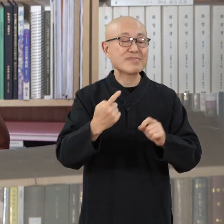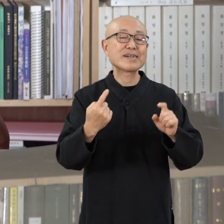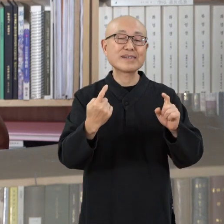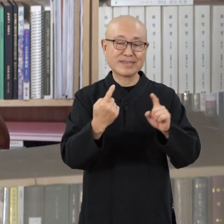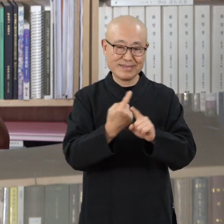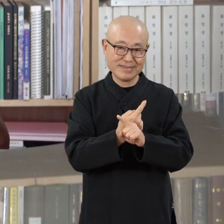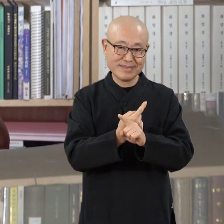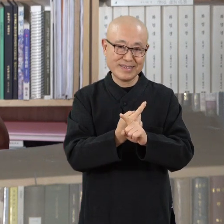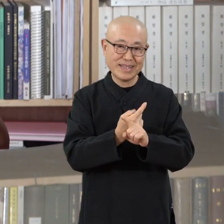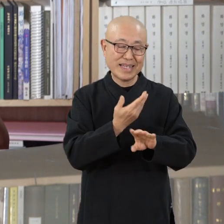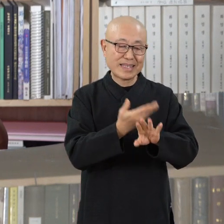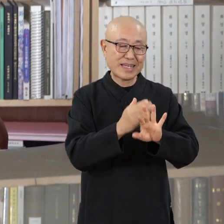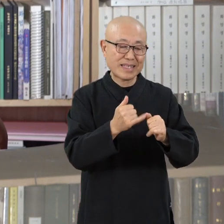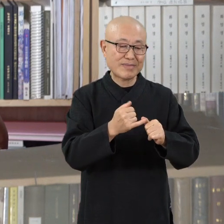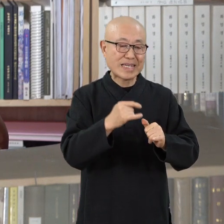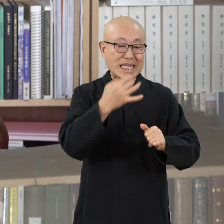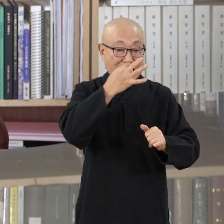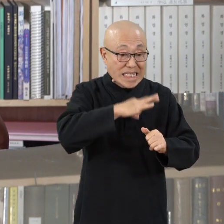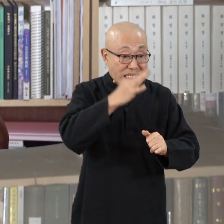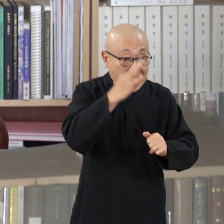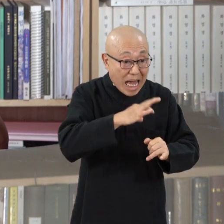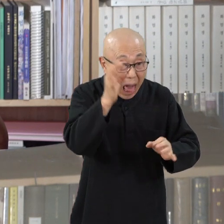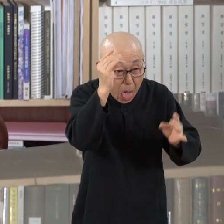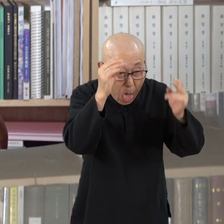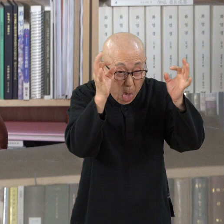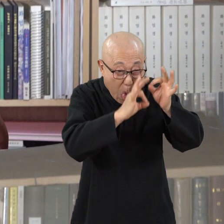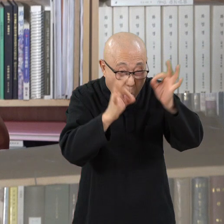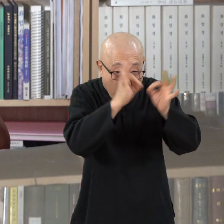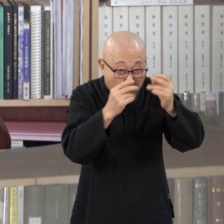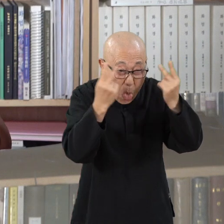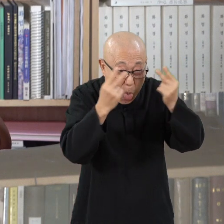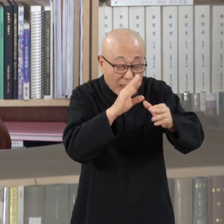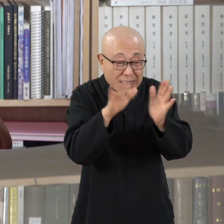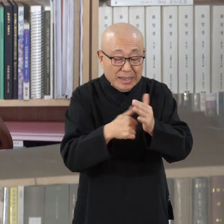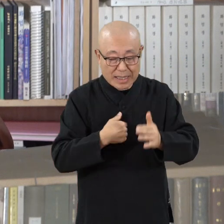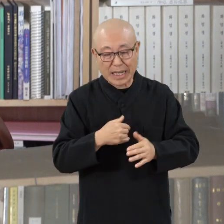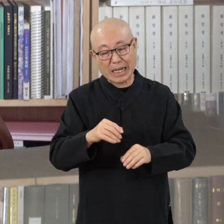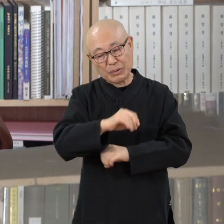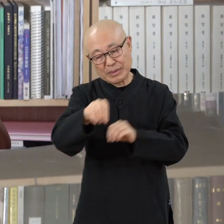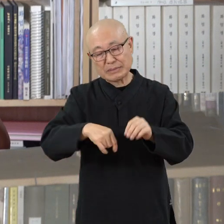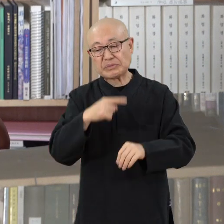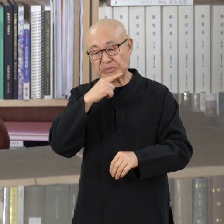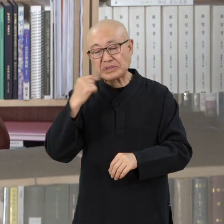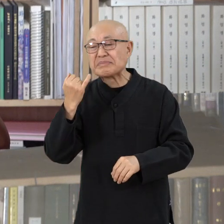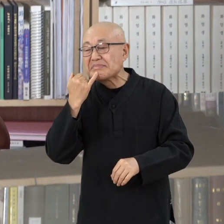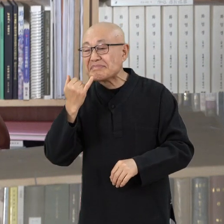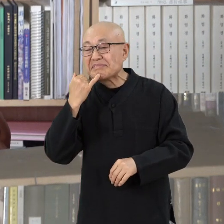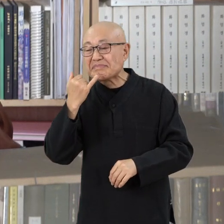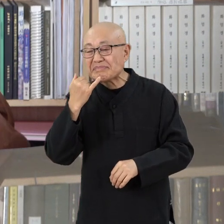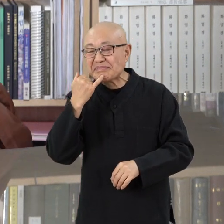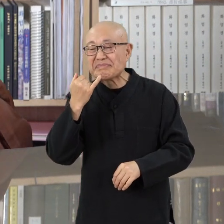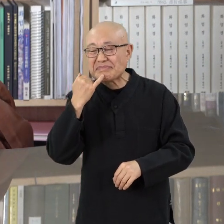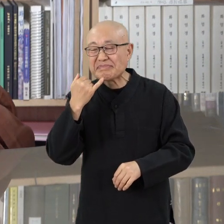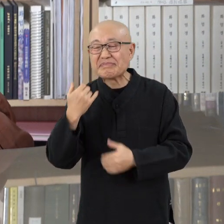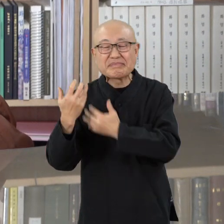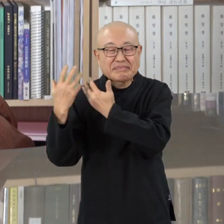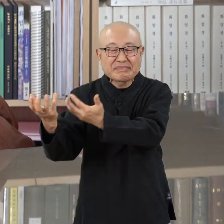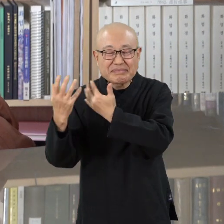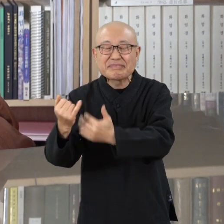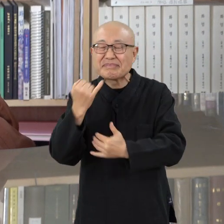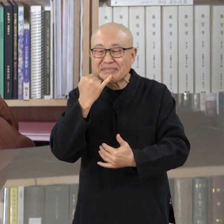바꾸어서 남들이 다 이익 보려고 하면 그래 나는 좀 손해 좀 보자 이러실 때 우리는 한